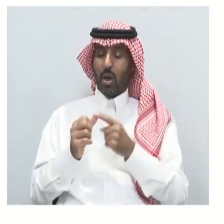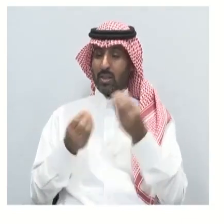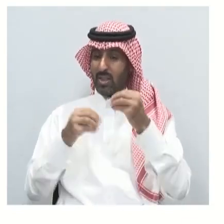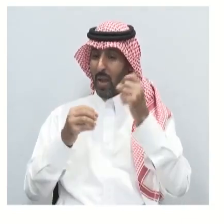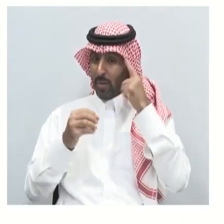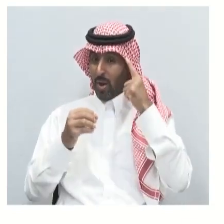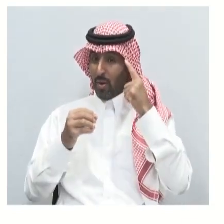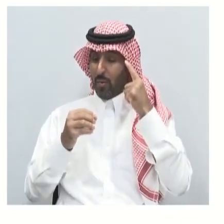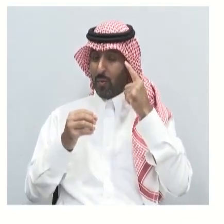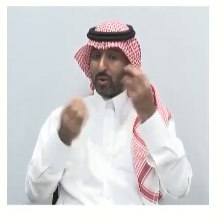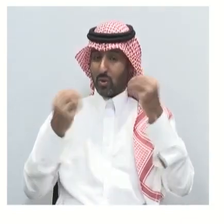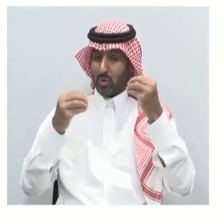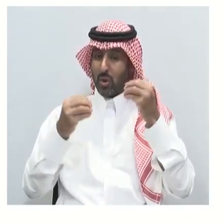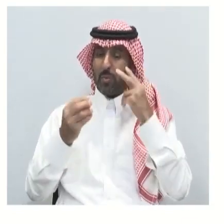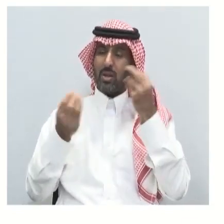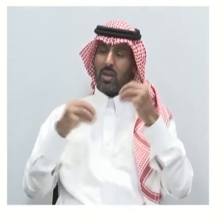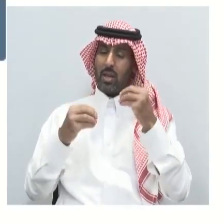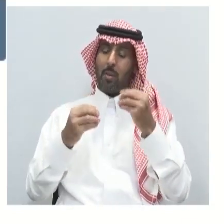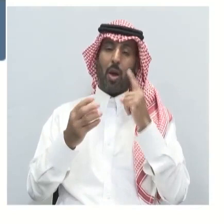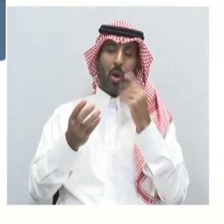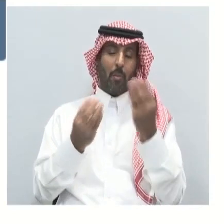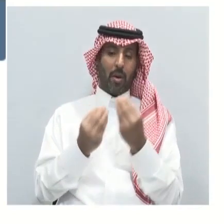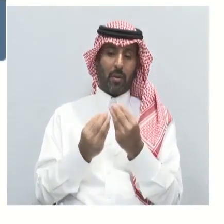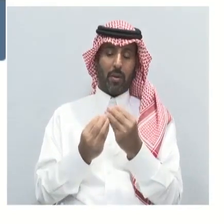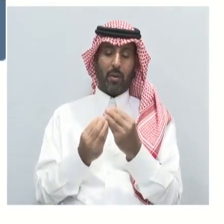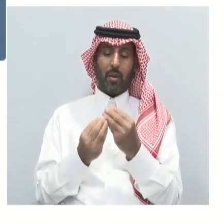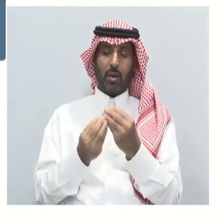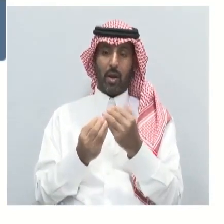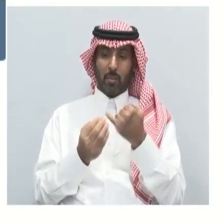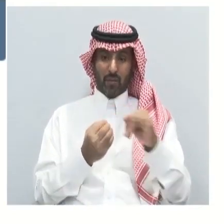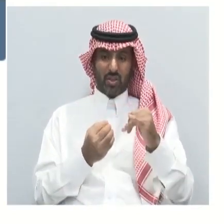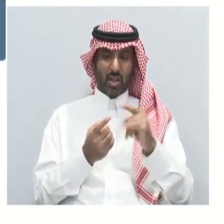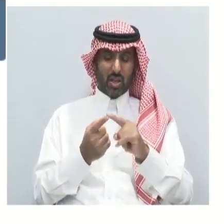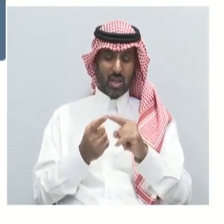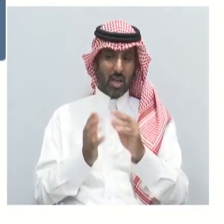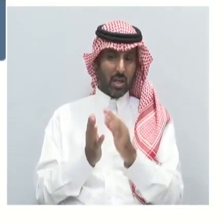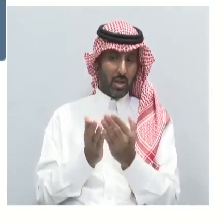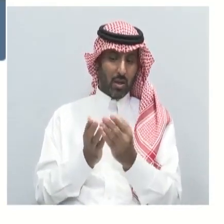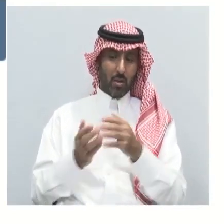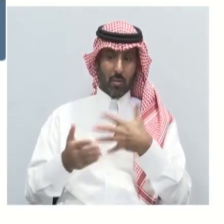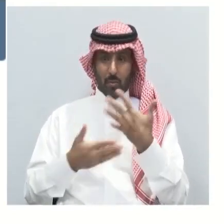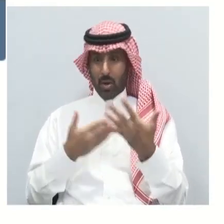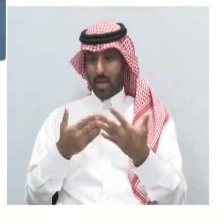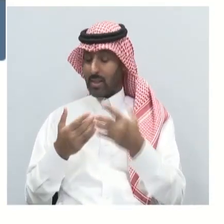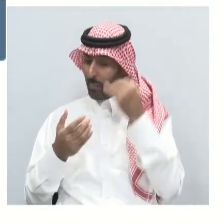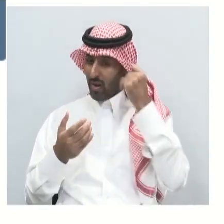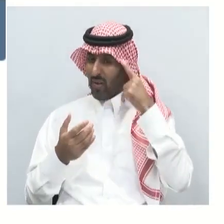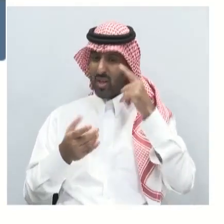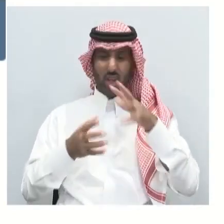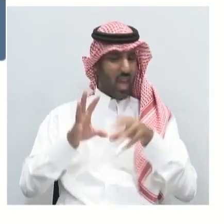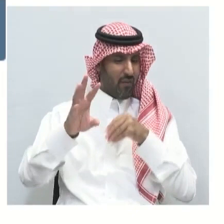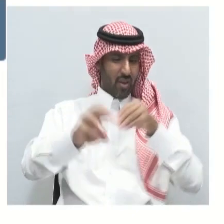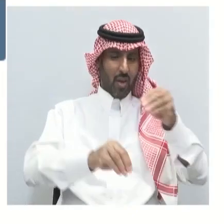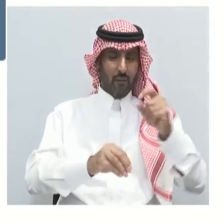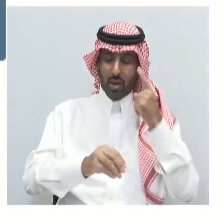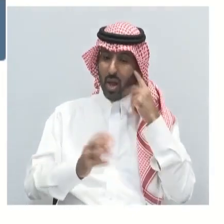المعرفيه من خلال اثراء المعلومات ايضا المنهجيه وذلك من خلال ممارسه الاساليب